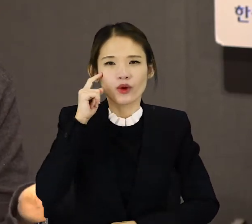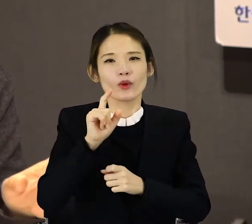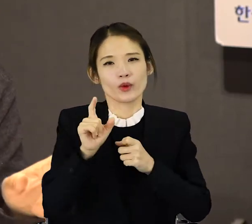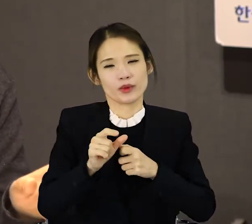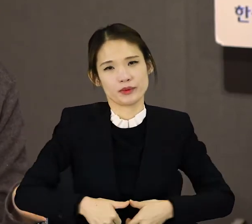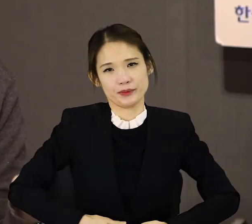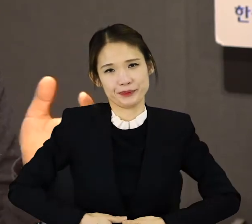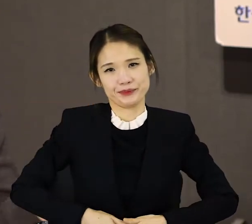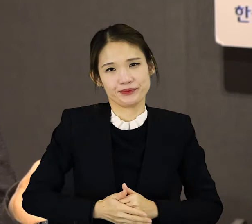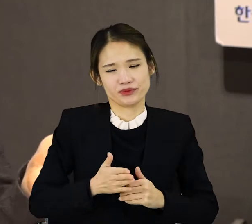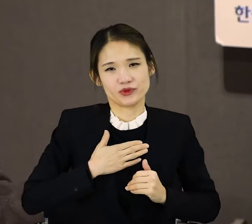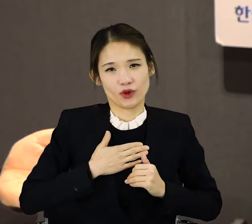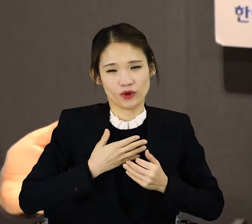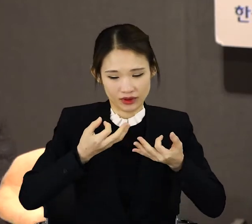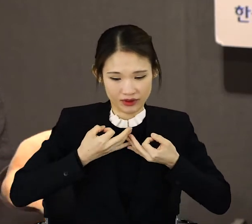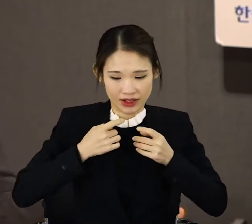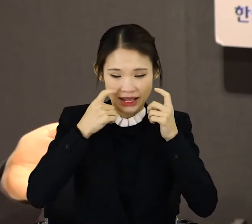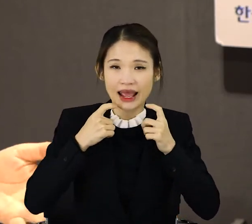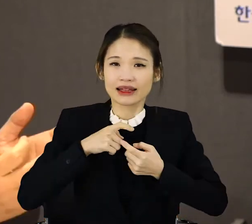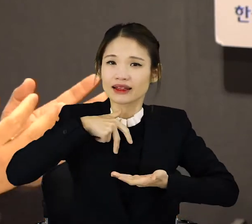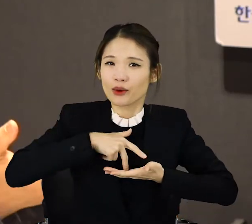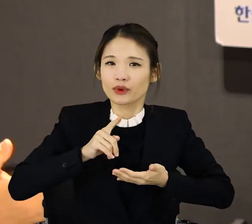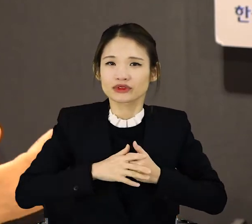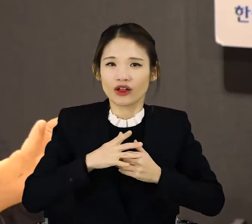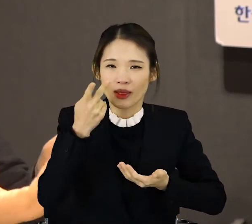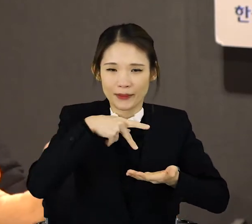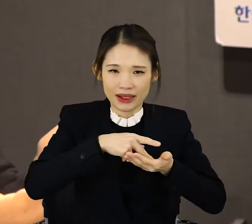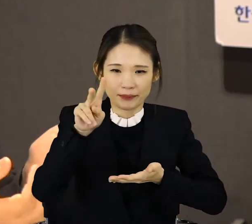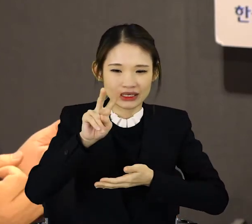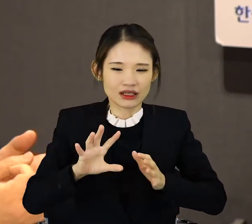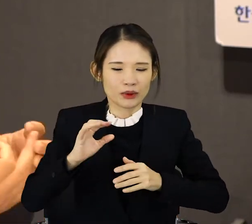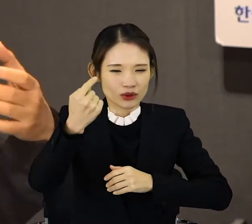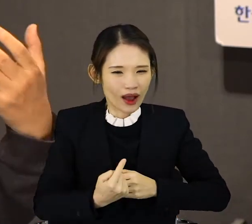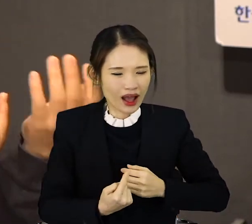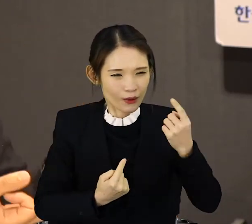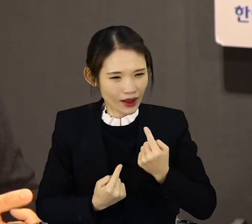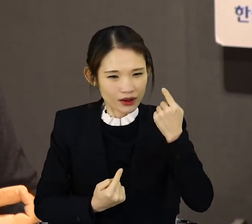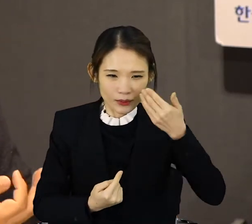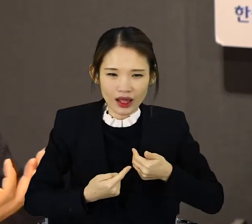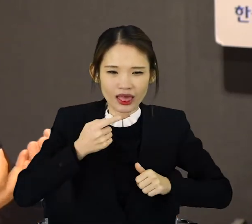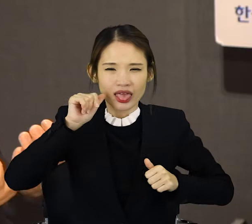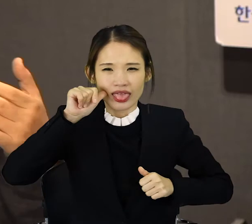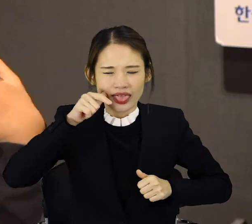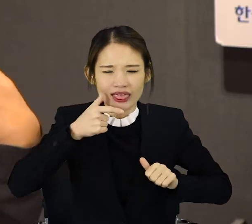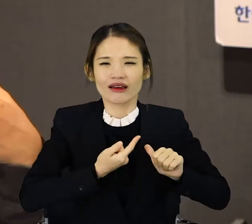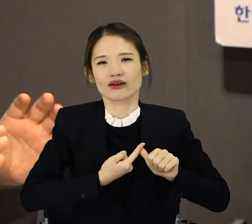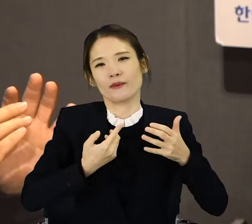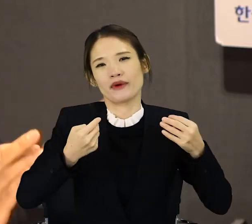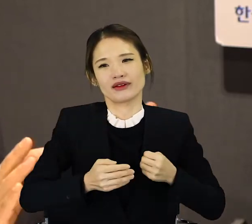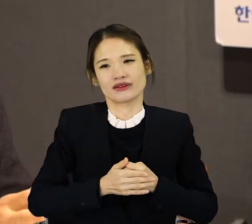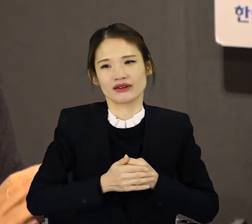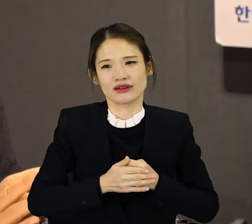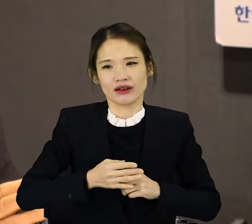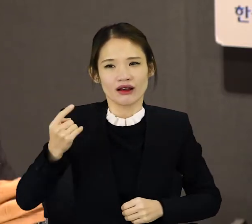생각을 하는 거거든요. 근데 저는 약간 어렸을 때 뭐가 있었냐면 필리핀이나 베트남에서 왔냐는 얘기를 그런 아이들에게 얘기 많이 진짜 많이 놀림거리로 놀림거리였는데